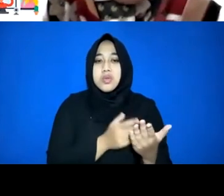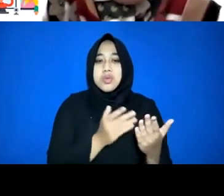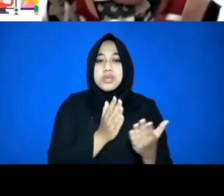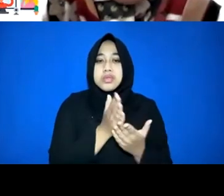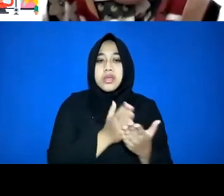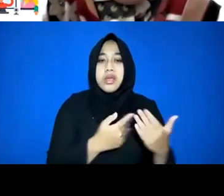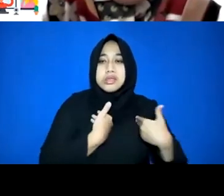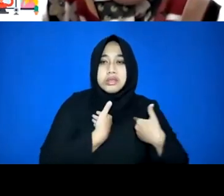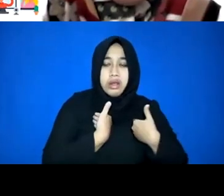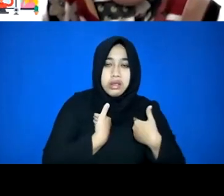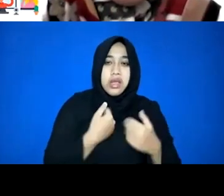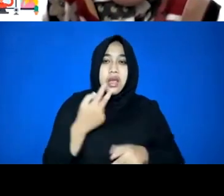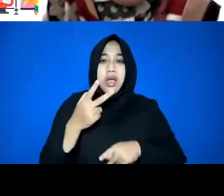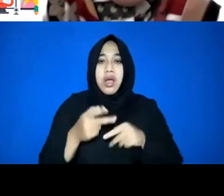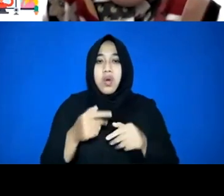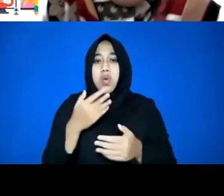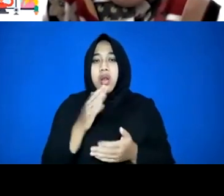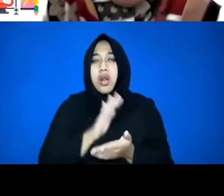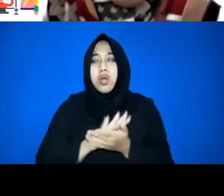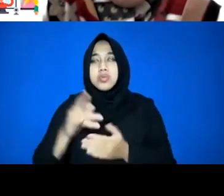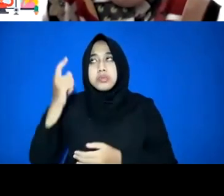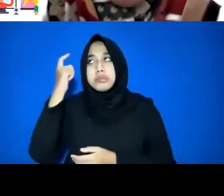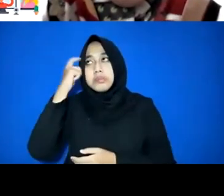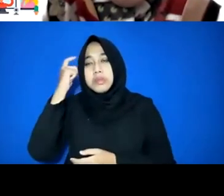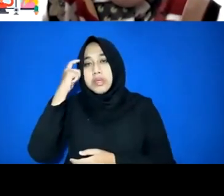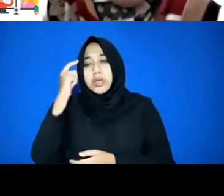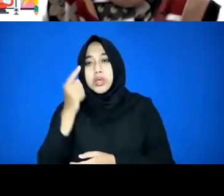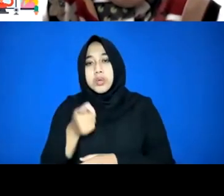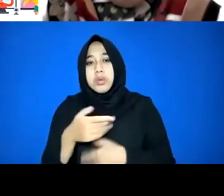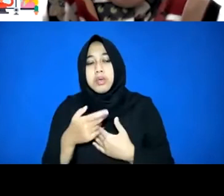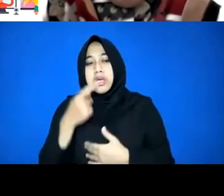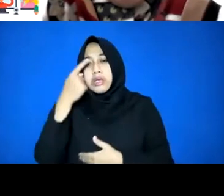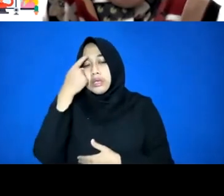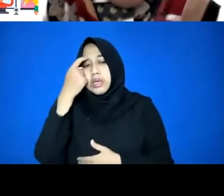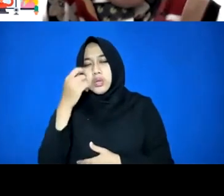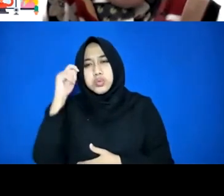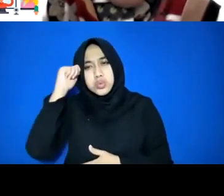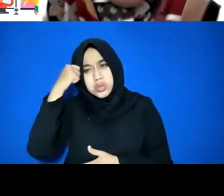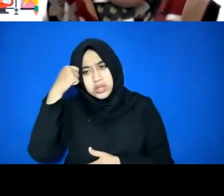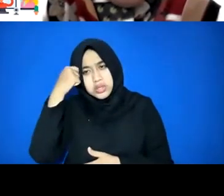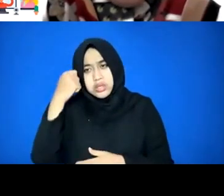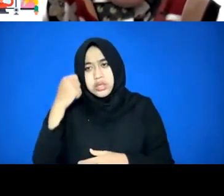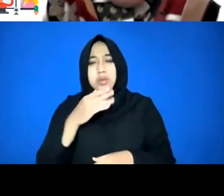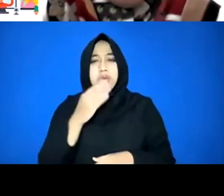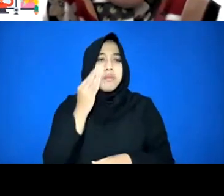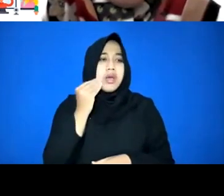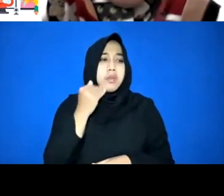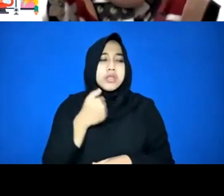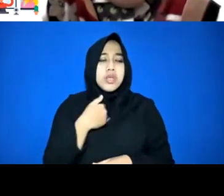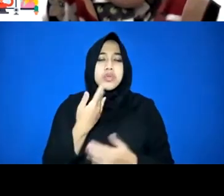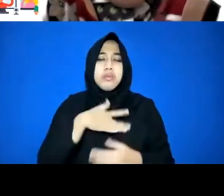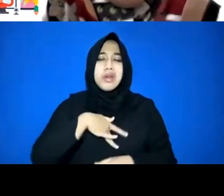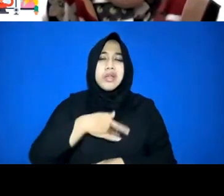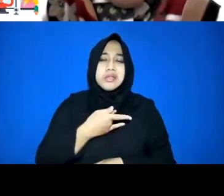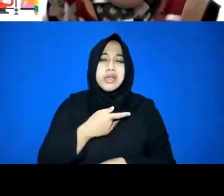beristirahat. Jadi kalau saya disuruh berpikir itu kelihatannya agak susah. Jadi basic pengalaman saya itu karena sudah merasakan jadi